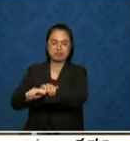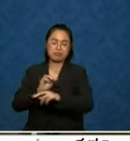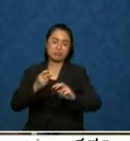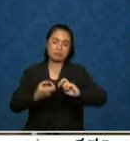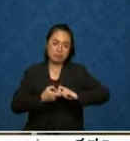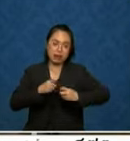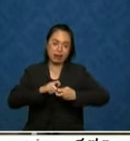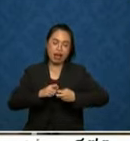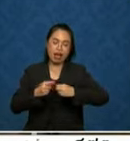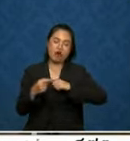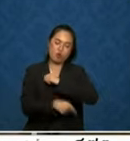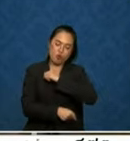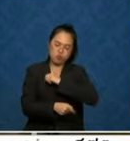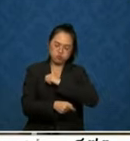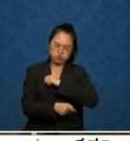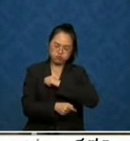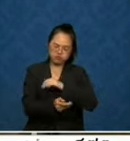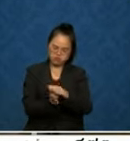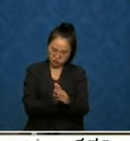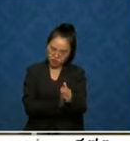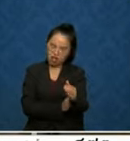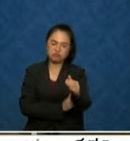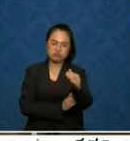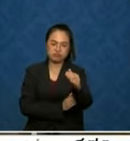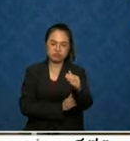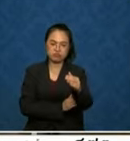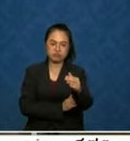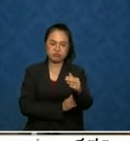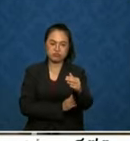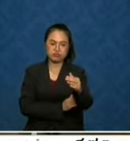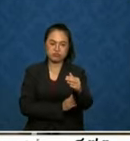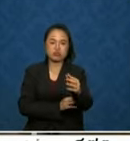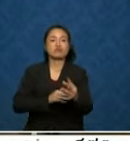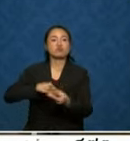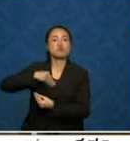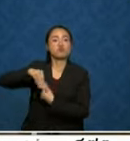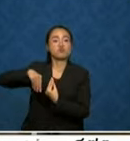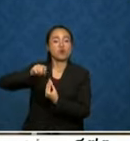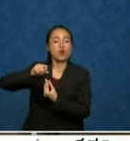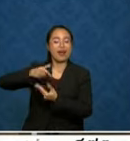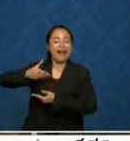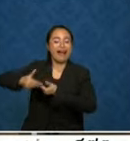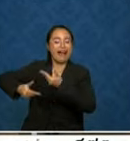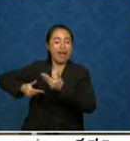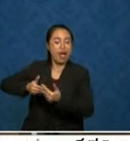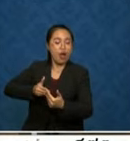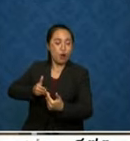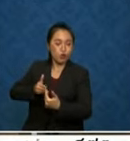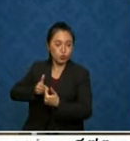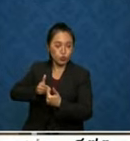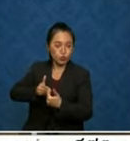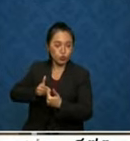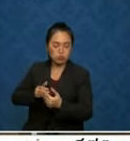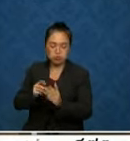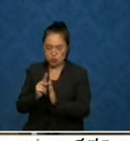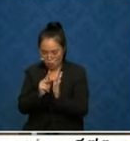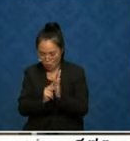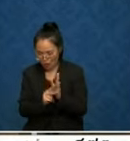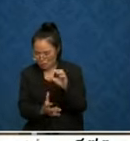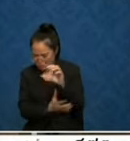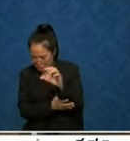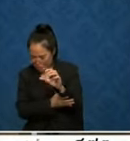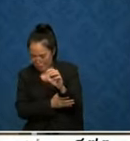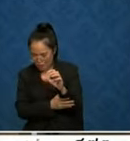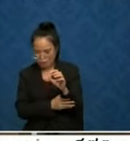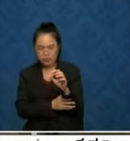ะนี้มีมานานแล้วคือธุรกิจขายตรงถึงแม้ว่าจะมีกฎหมายอะไรต่างๆ